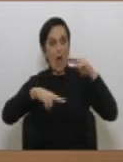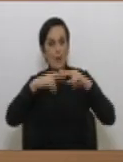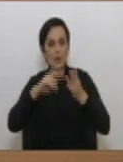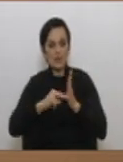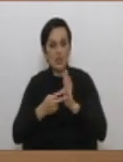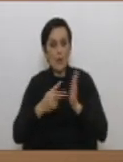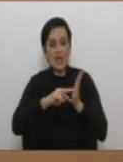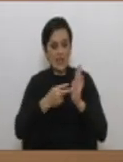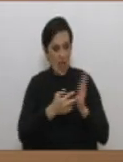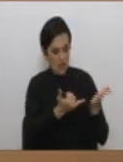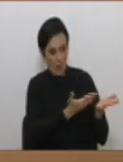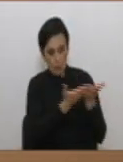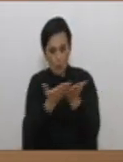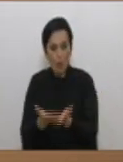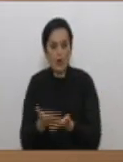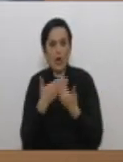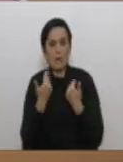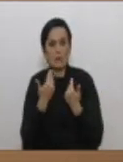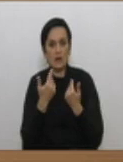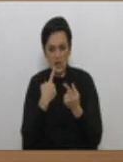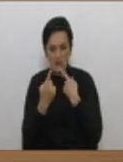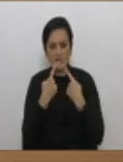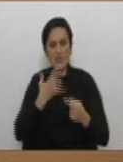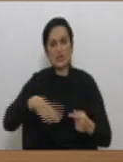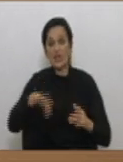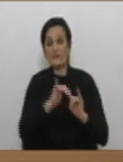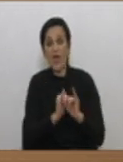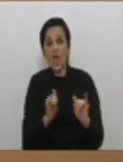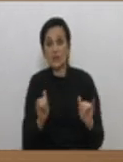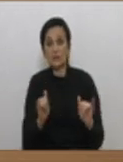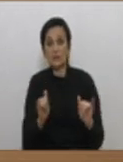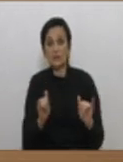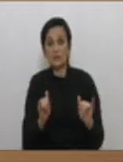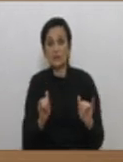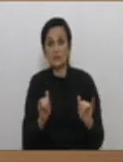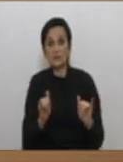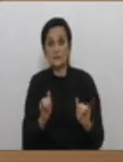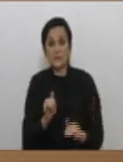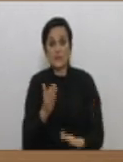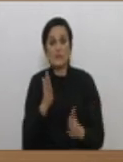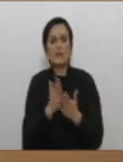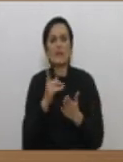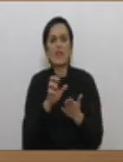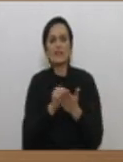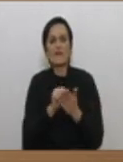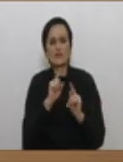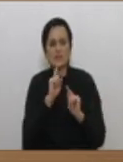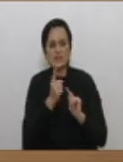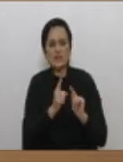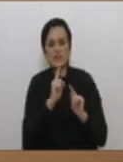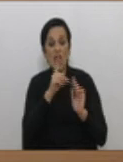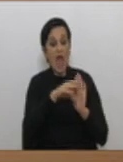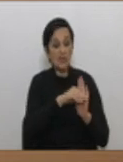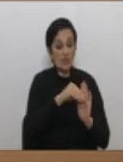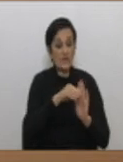გეგმებით მოსულიყავით თუნდაც დღეს და გვესაუბრა ქვეყნის განვითარებაზე ხარ დაკავებული წლიდან წლამდე არჩევნებიდან არჩევნებამდე